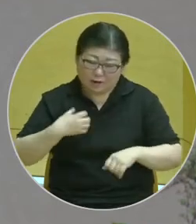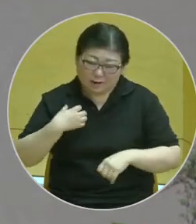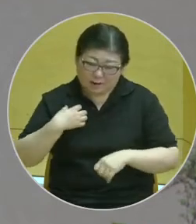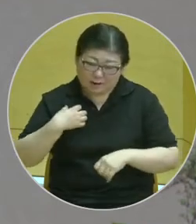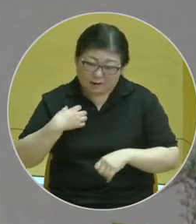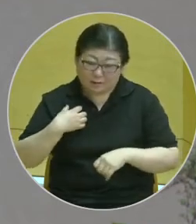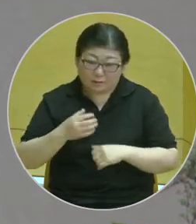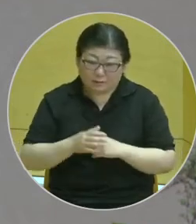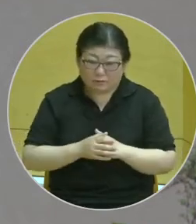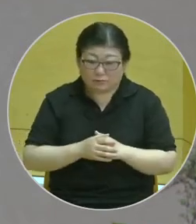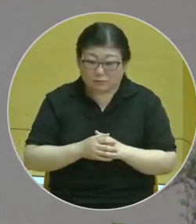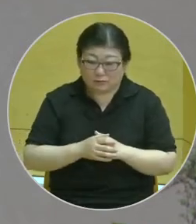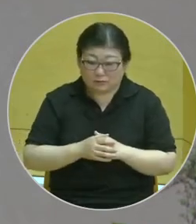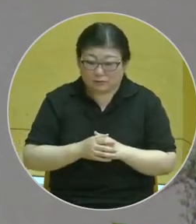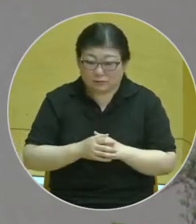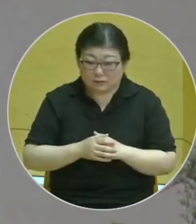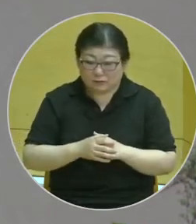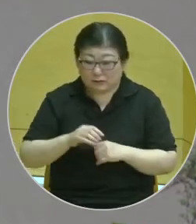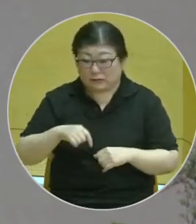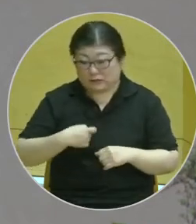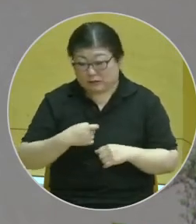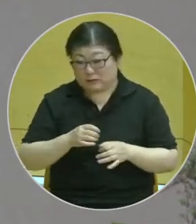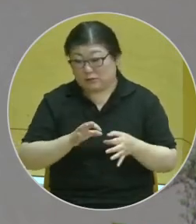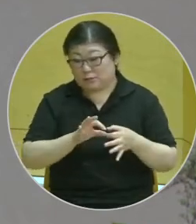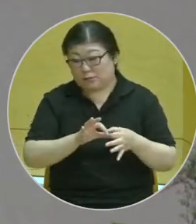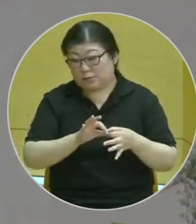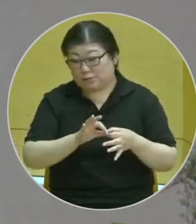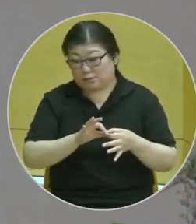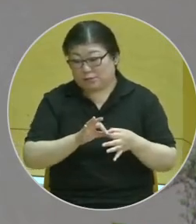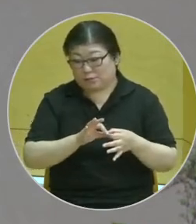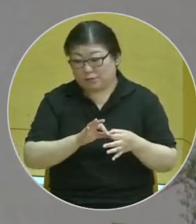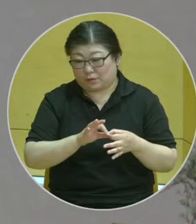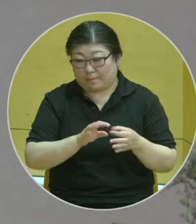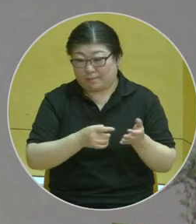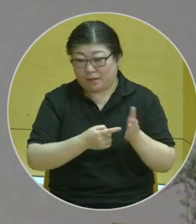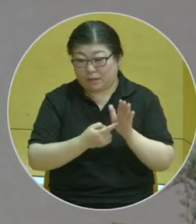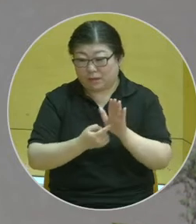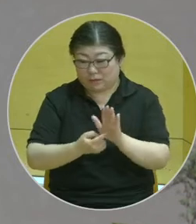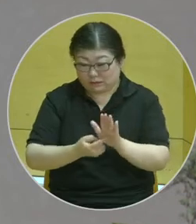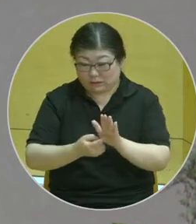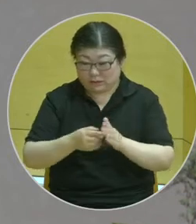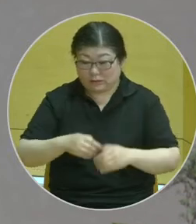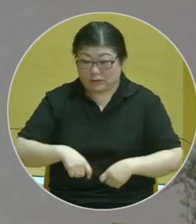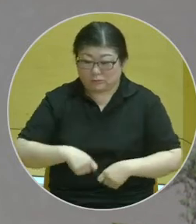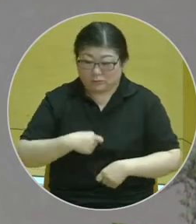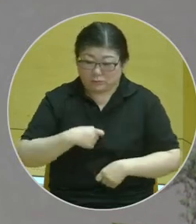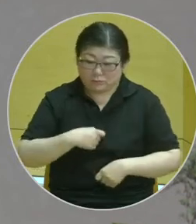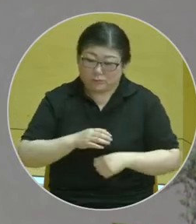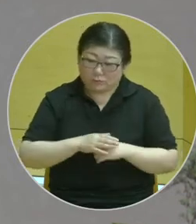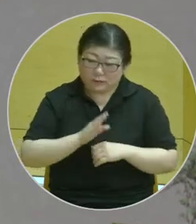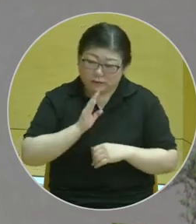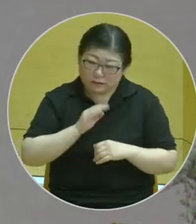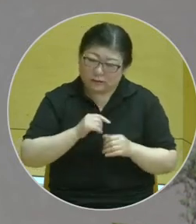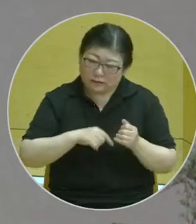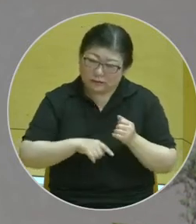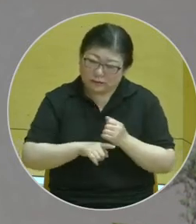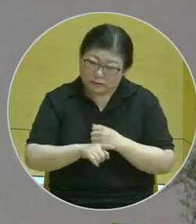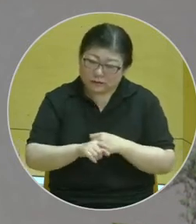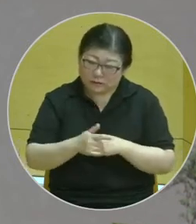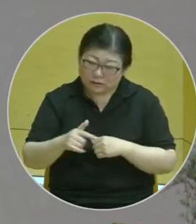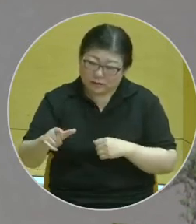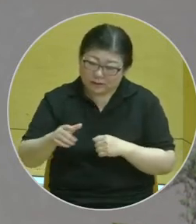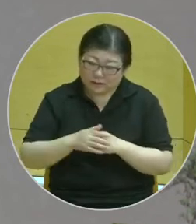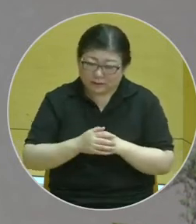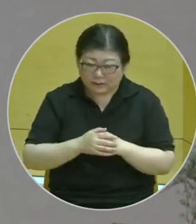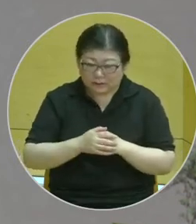그가 그로 인해서 밝혀진 또 드러난 진리나 또 친 앙 생활에 좋은 면들을 우리에게 많이